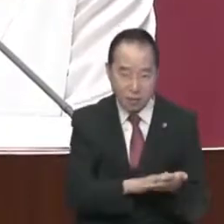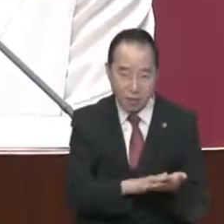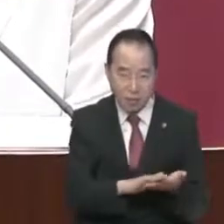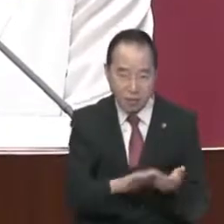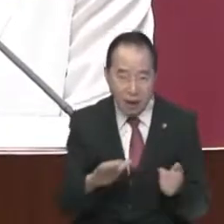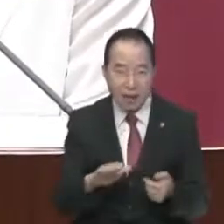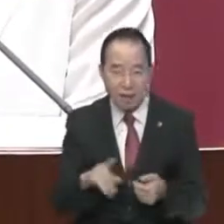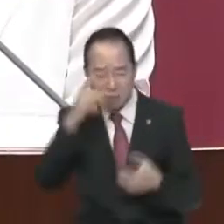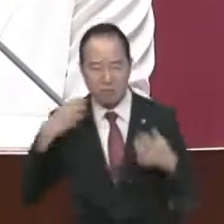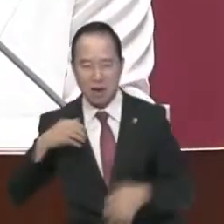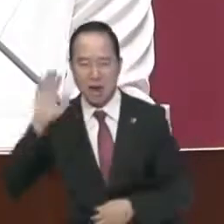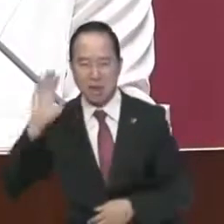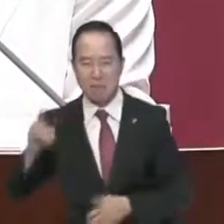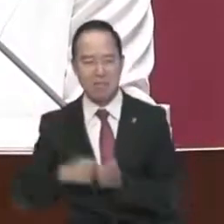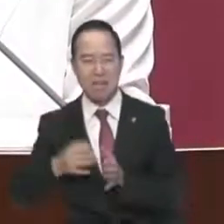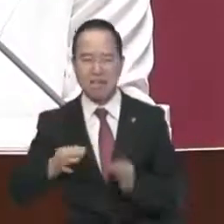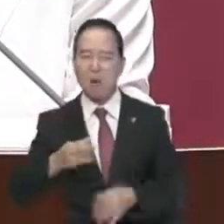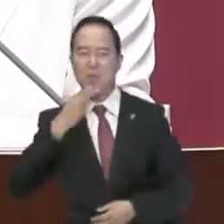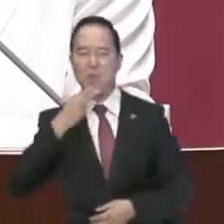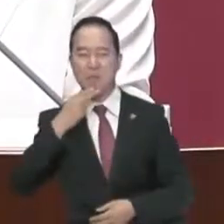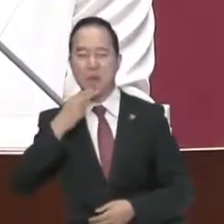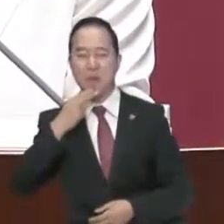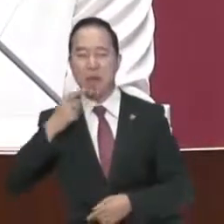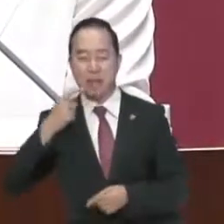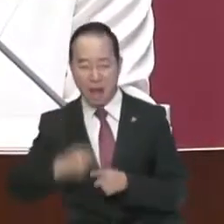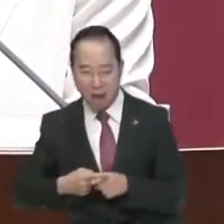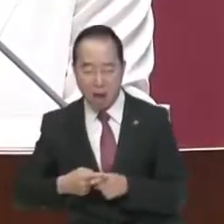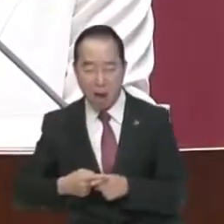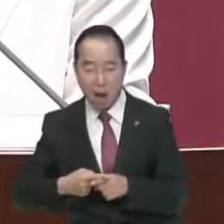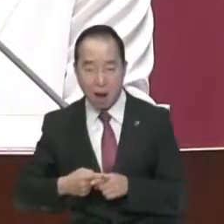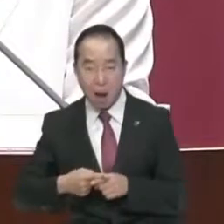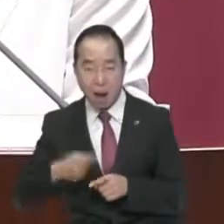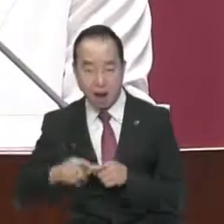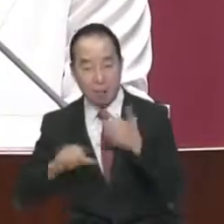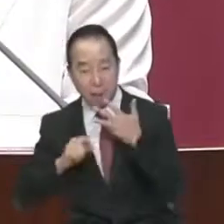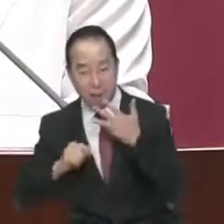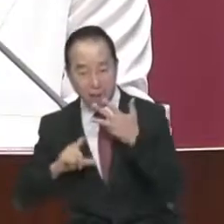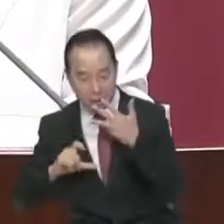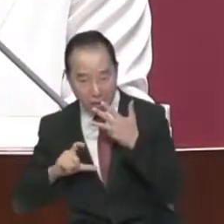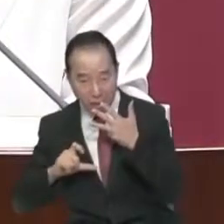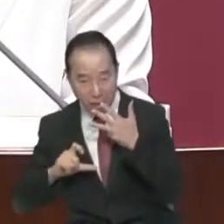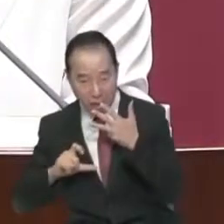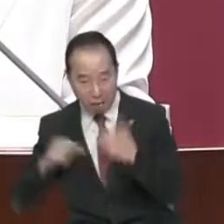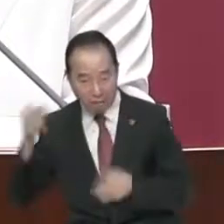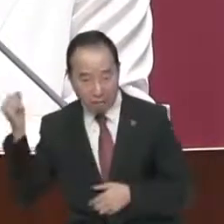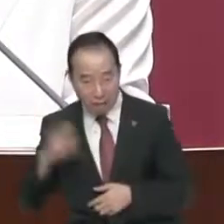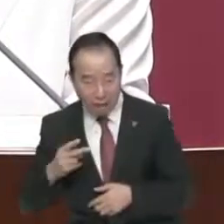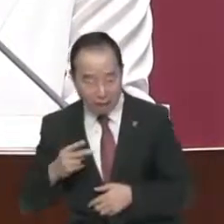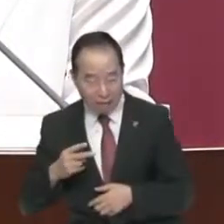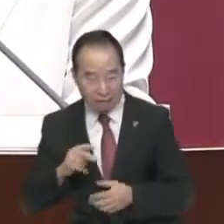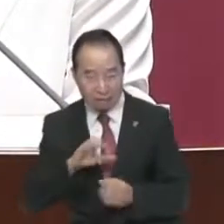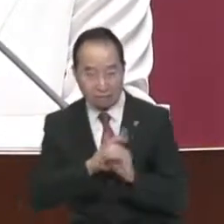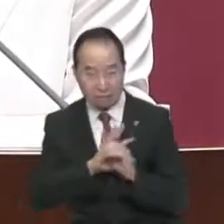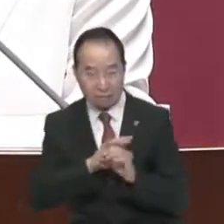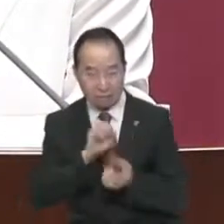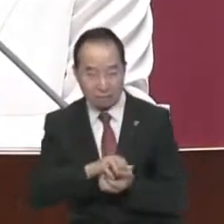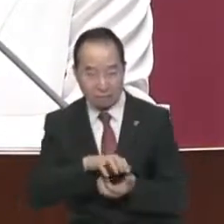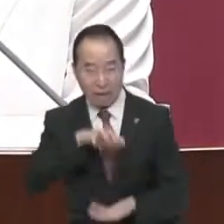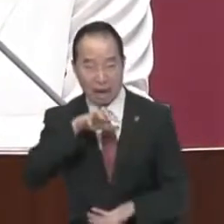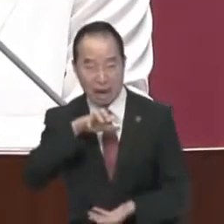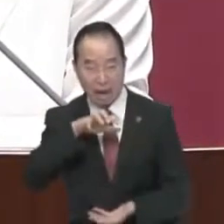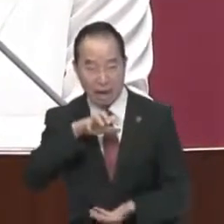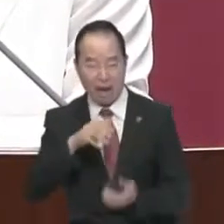잘라서 앞으로 재난지원금은 없다라고 이야기를 해 오셨습니다. 그러다가 8월 15일 2차 팬데믹 즈음에 이제 2차 팬데믹에